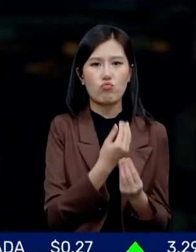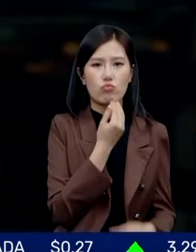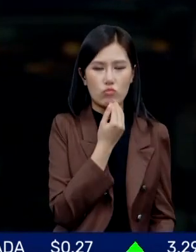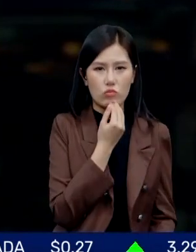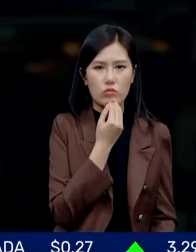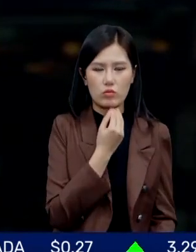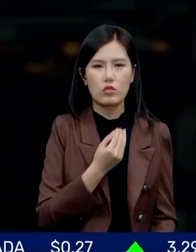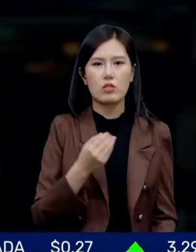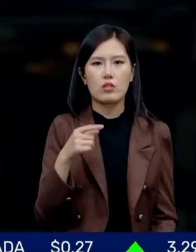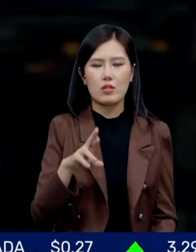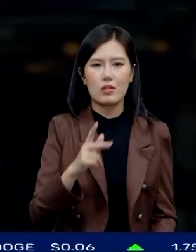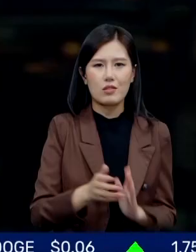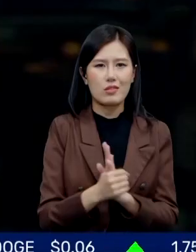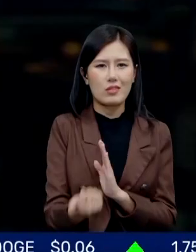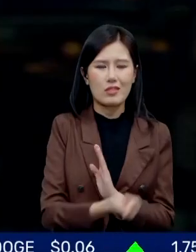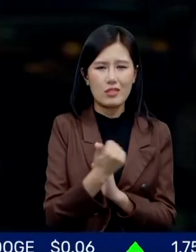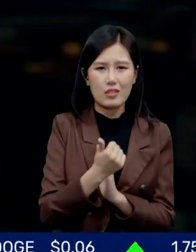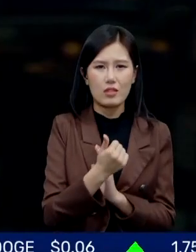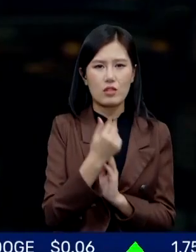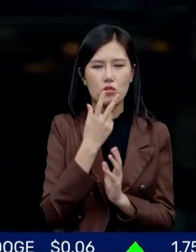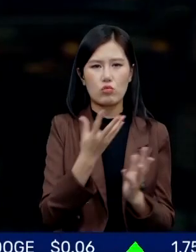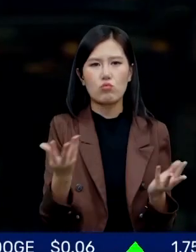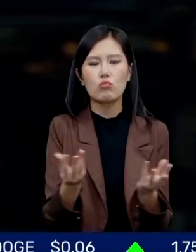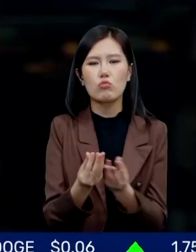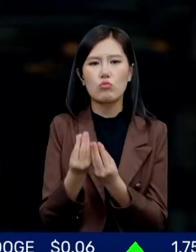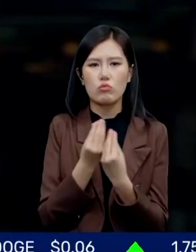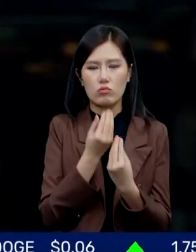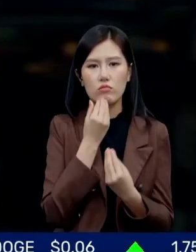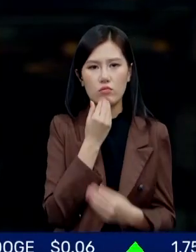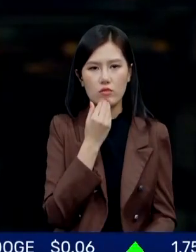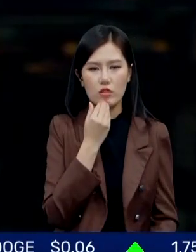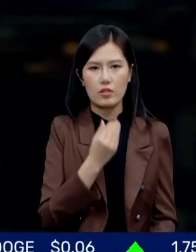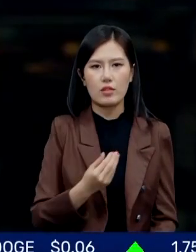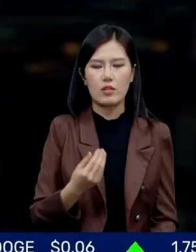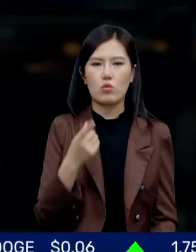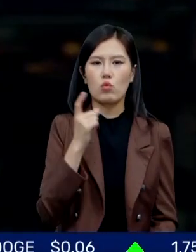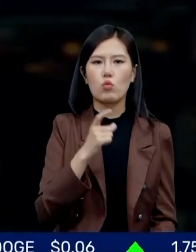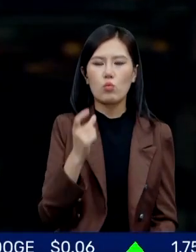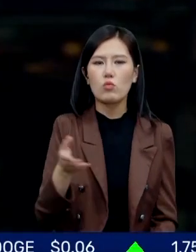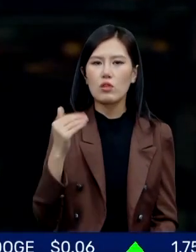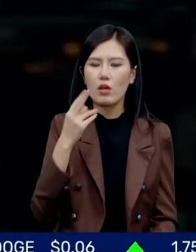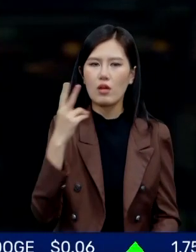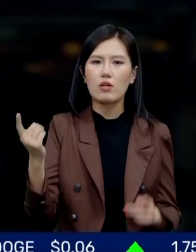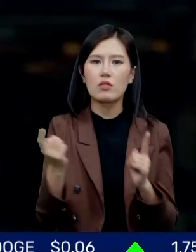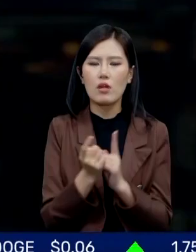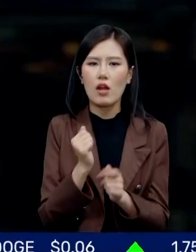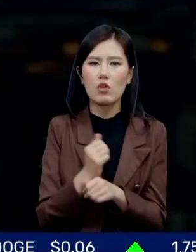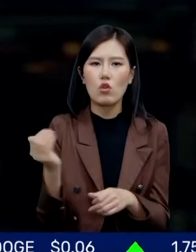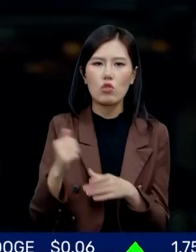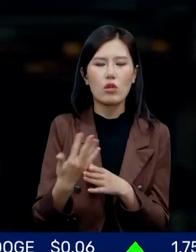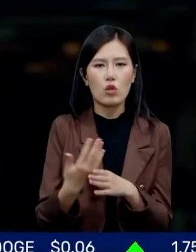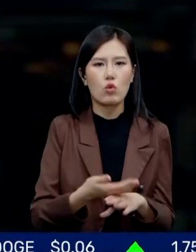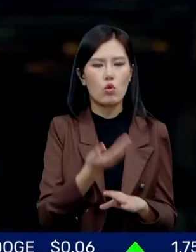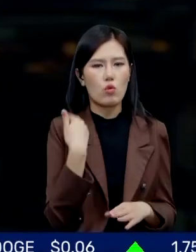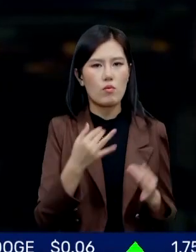зээлд бол тийм байхгүй бах. Ер нь бол нэг тэр болгоо ингээд бид нар ярьслах хэрэгэл хүн авахд өмнө ийм зах мэдлэлтэй